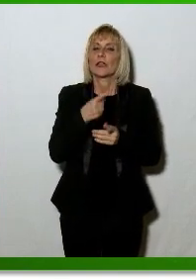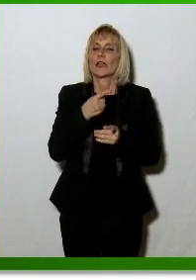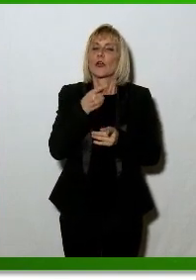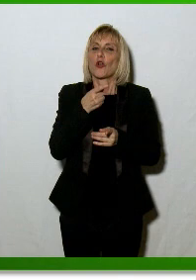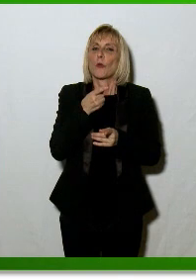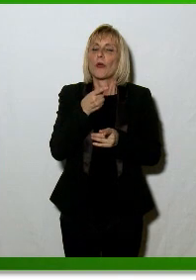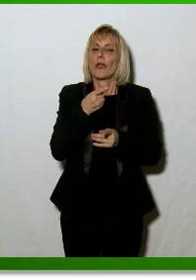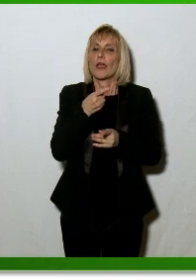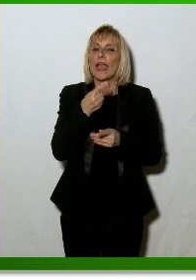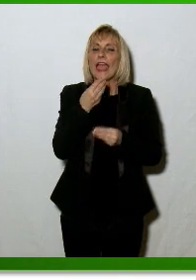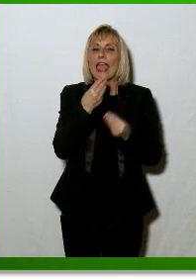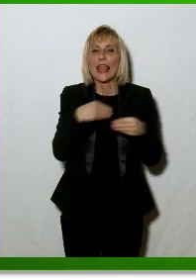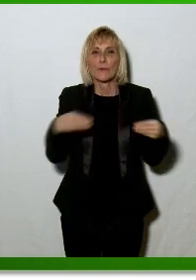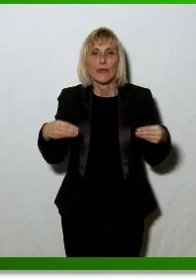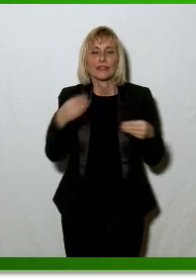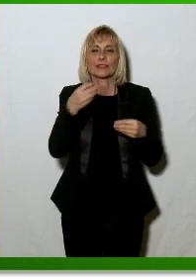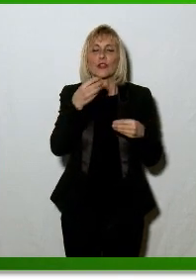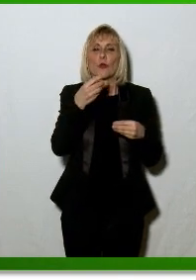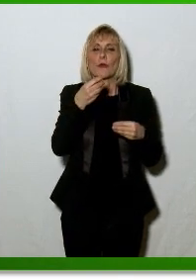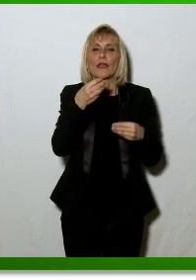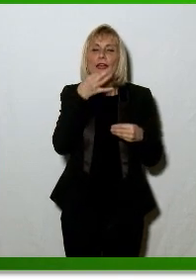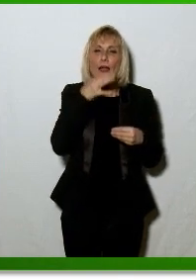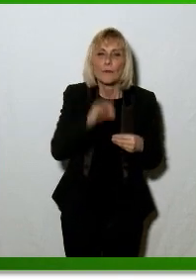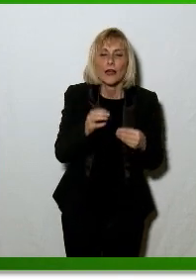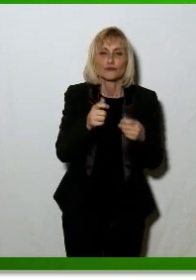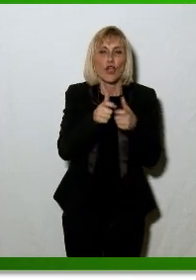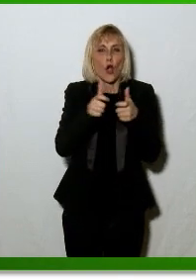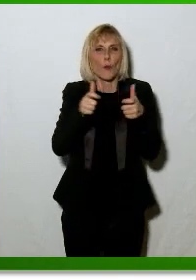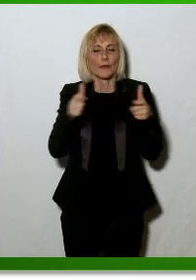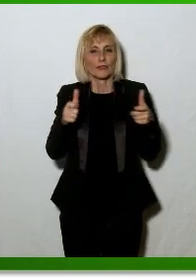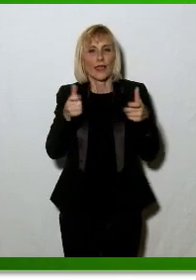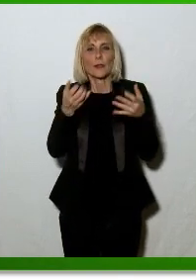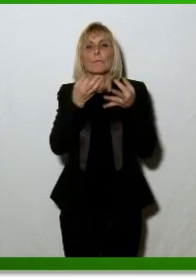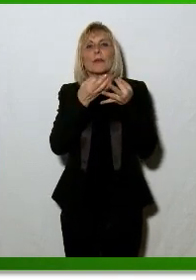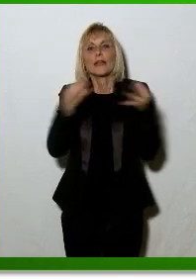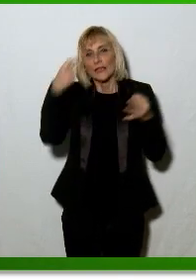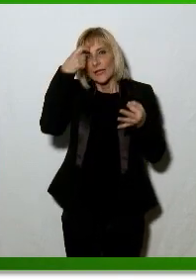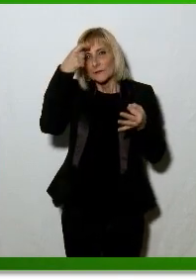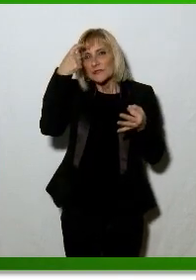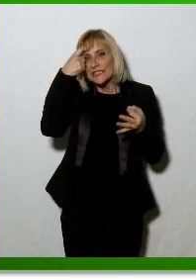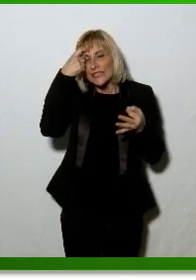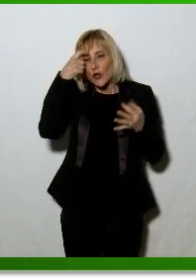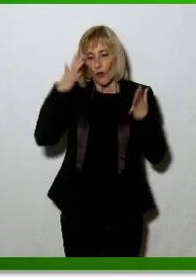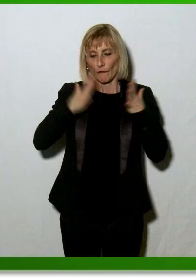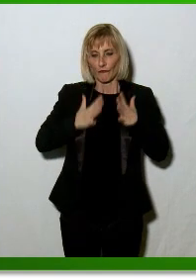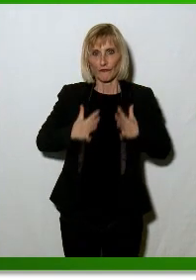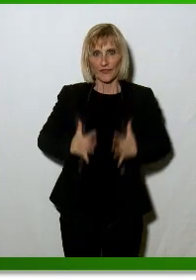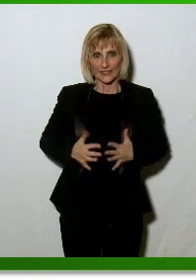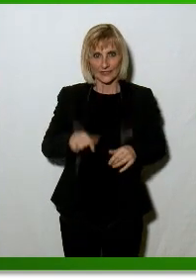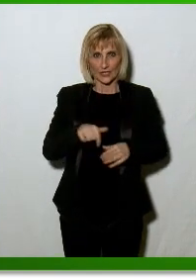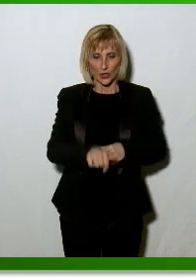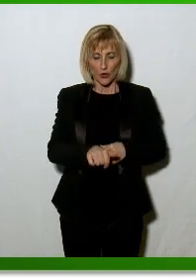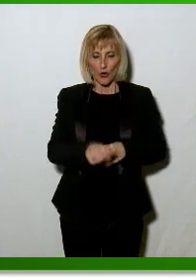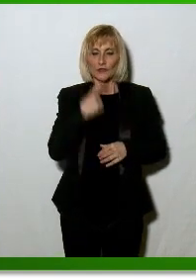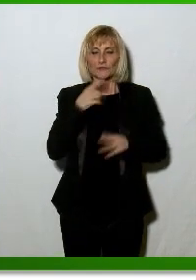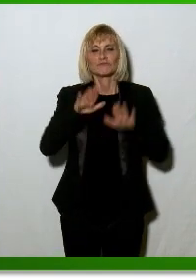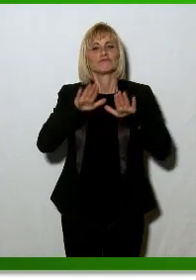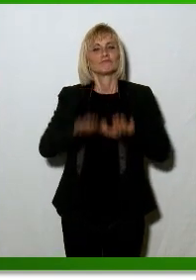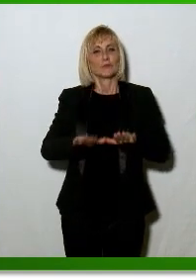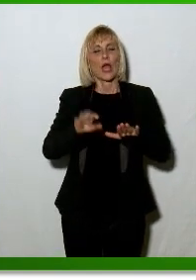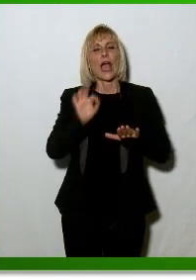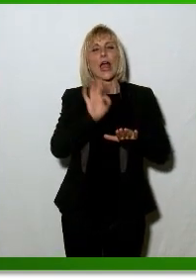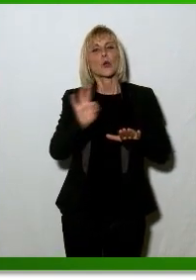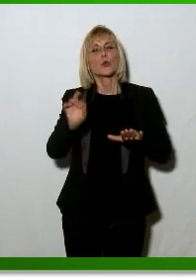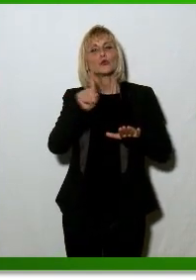di aumentare si dice ma è così il benessere psicofisico di chi vi trascorre qualche giorno e che ci